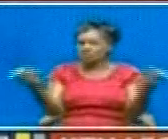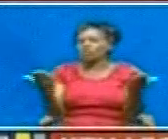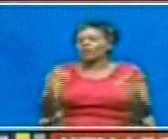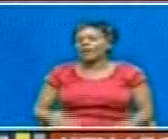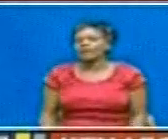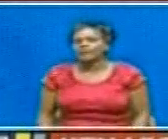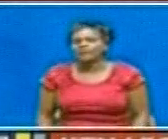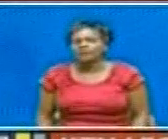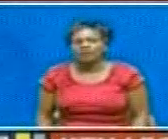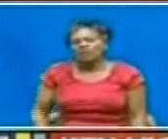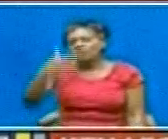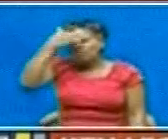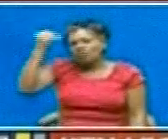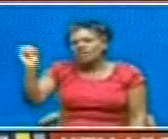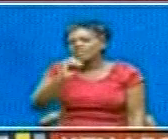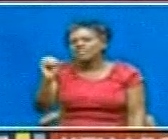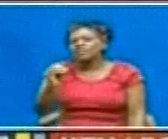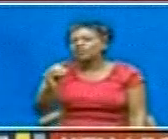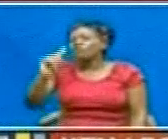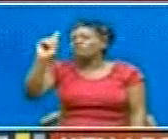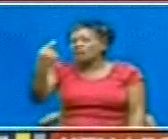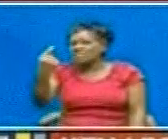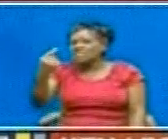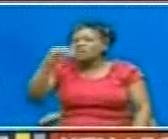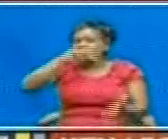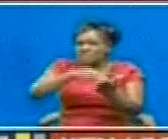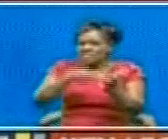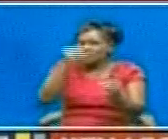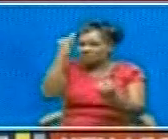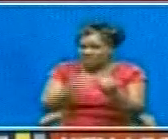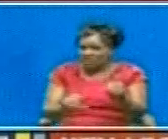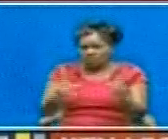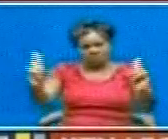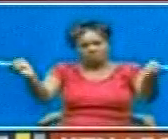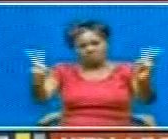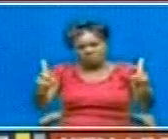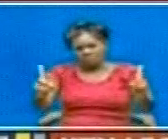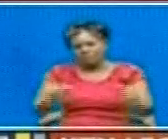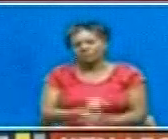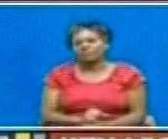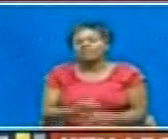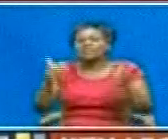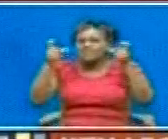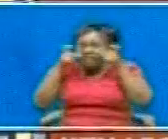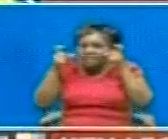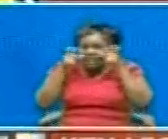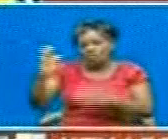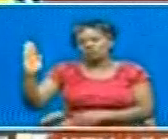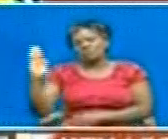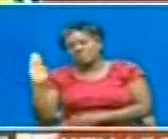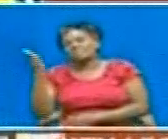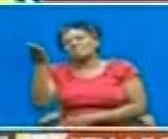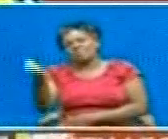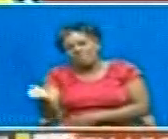wapi? Tusisahau kwamba kutangulia sio kufika. Mpinzani atatokea kwenye timu ya Tusker, timu ya Ulinzi